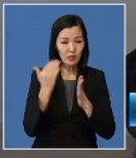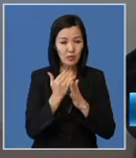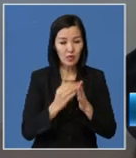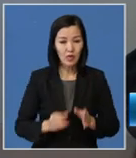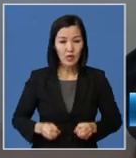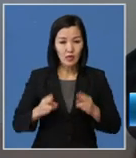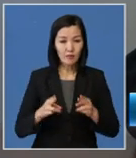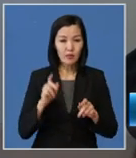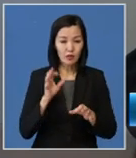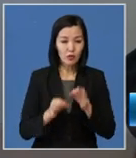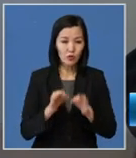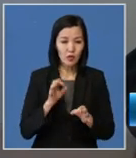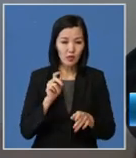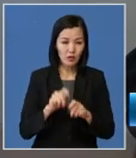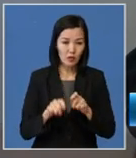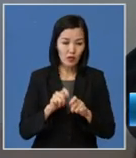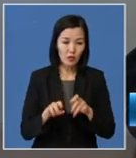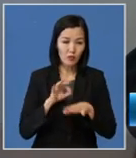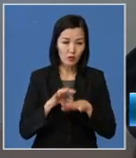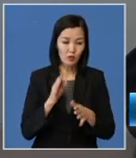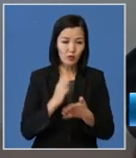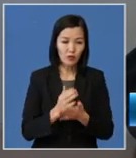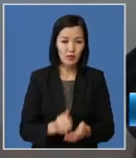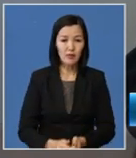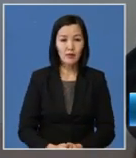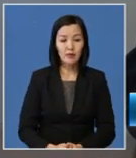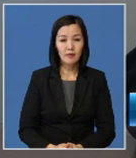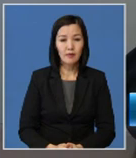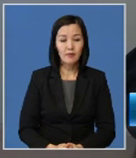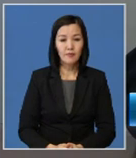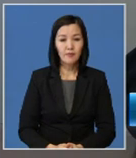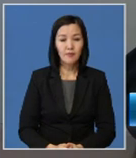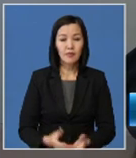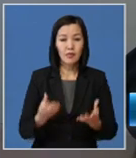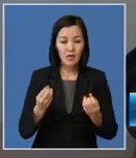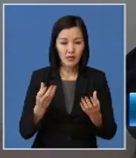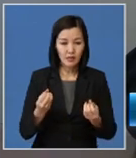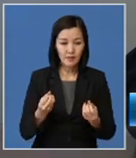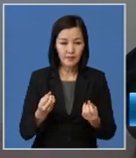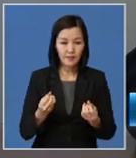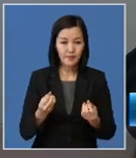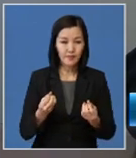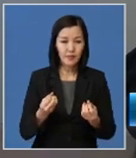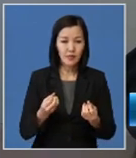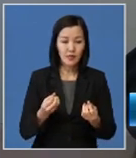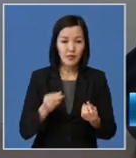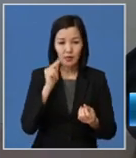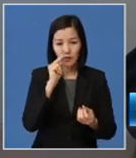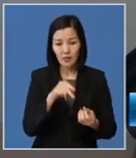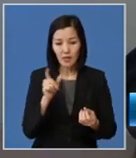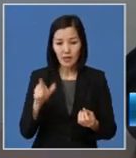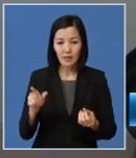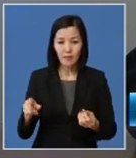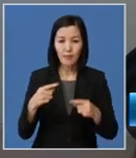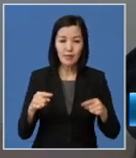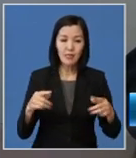қозғалып, сотқа дейінгі тергеп-тексеру әрекеттері жүргізілуде. Одан басқа да бұл азаматтардың